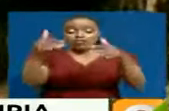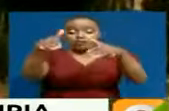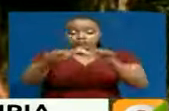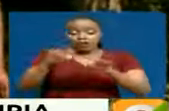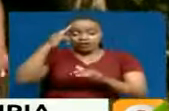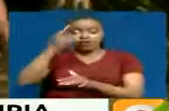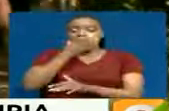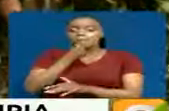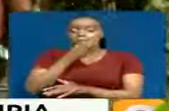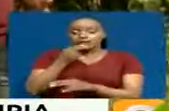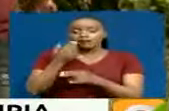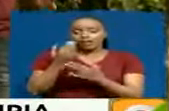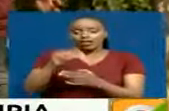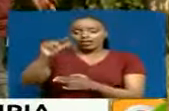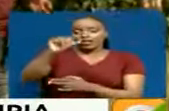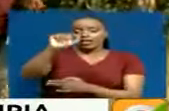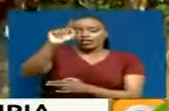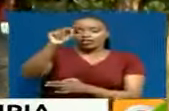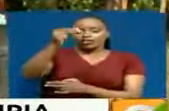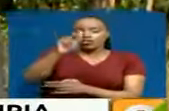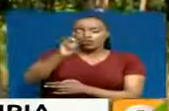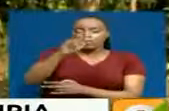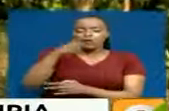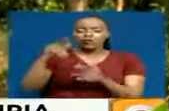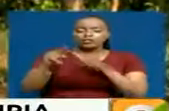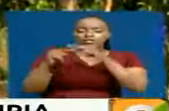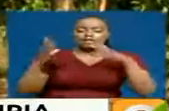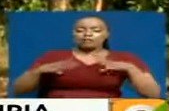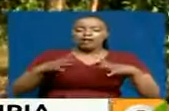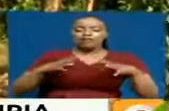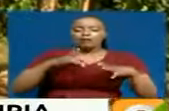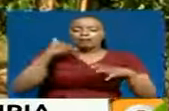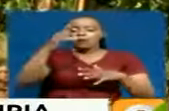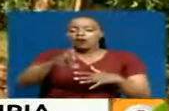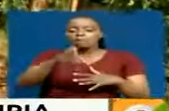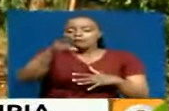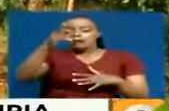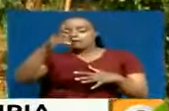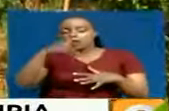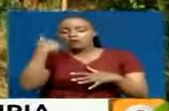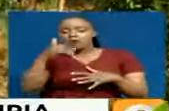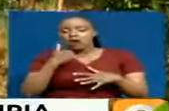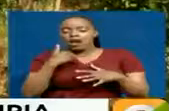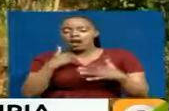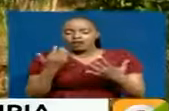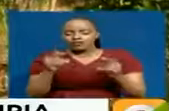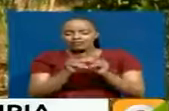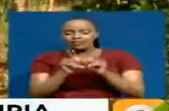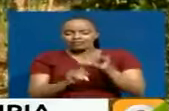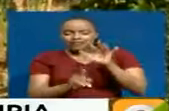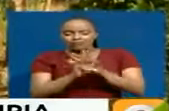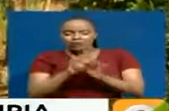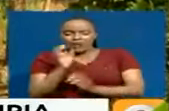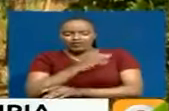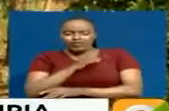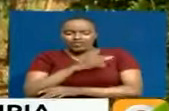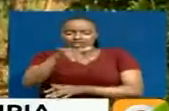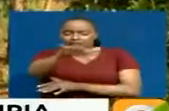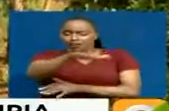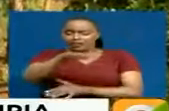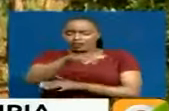ya Bwana Gidhumbi aliyeuawa siku chache zilizopita na wahalifu ambao wamekuwa wakizusha taharuki katika eneo